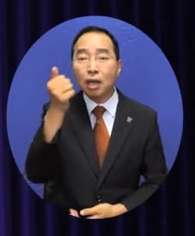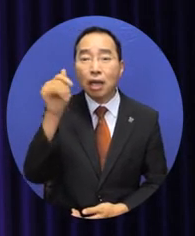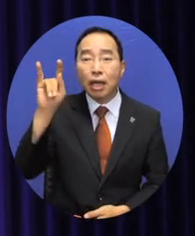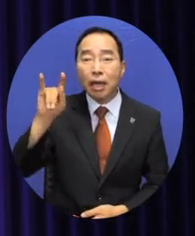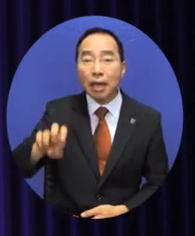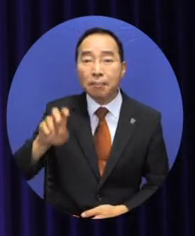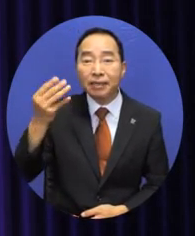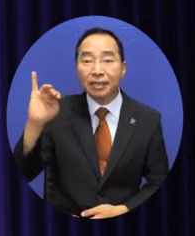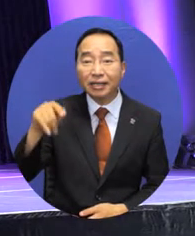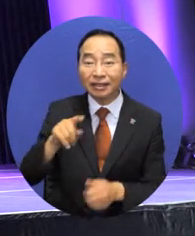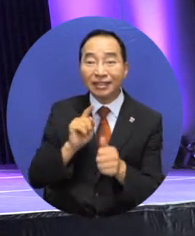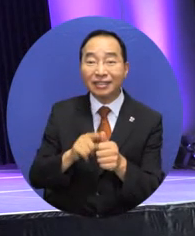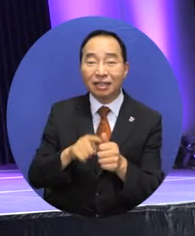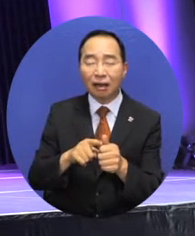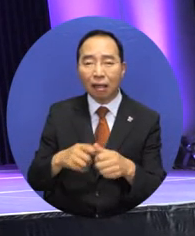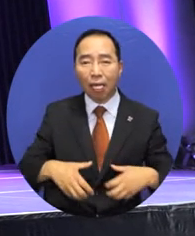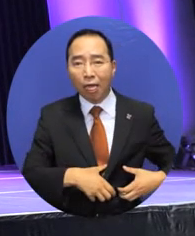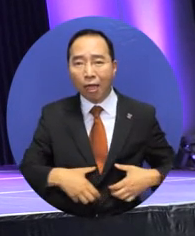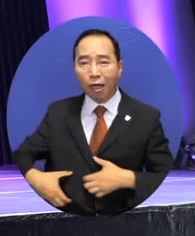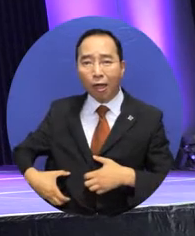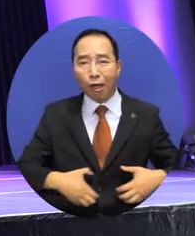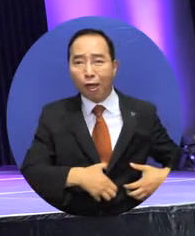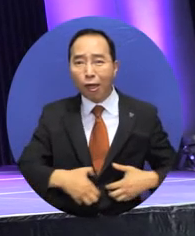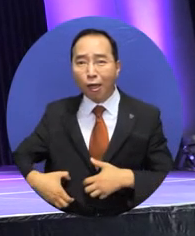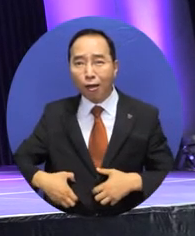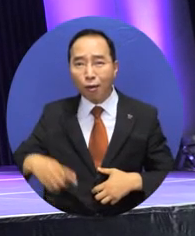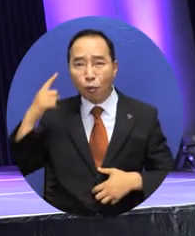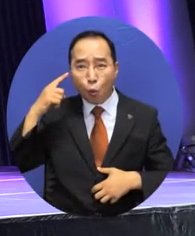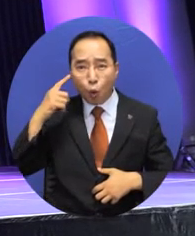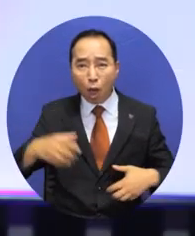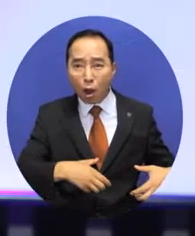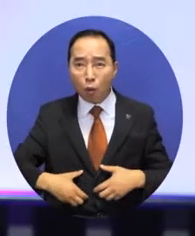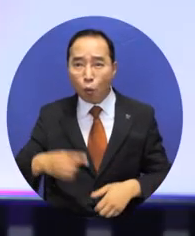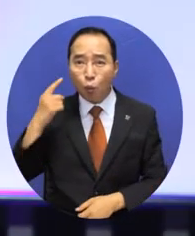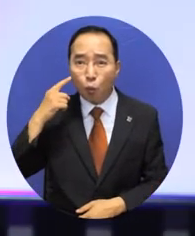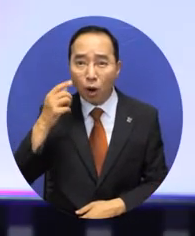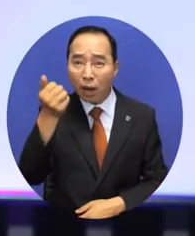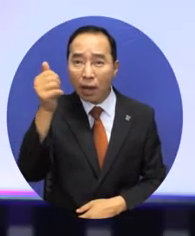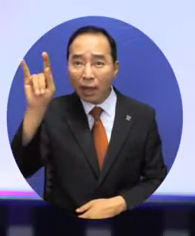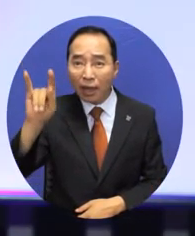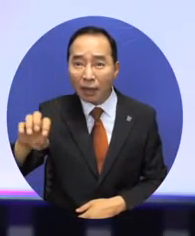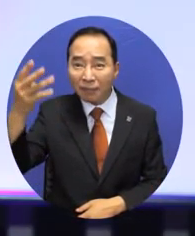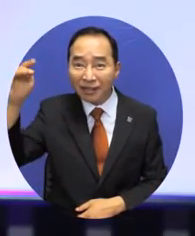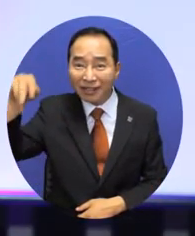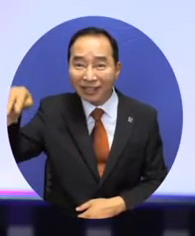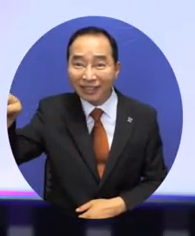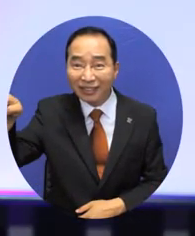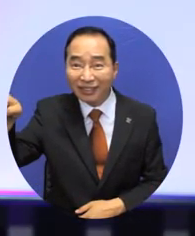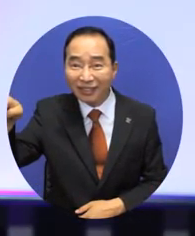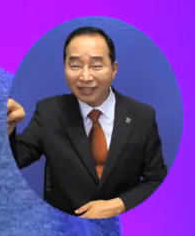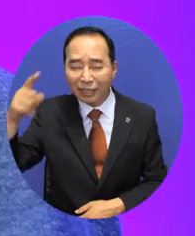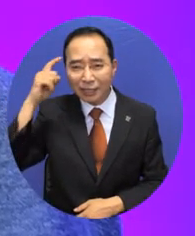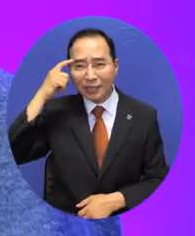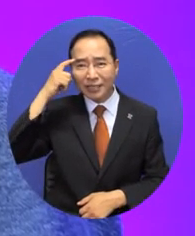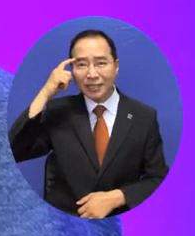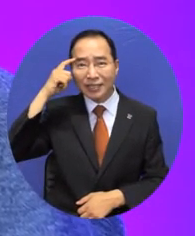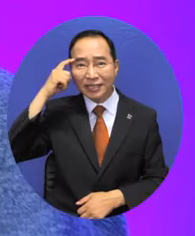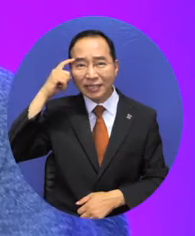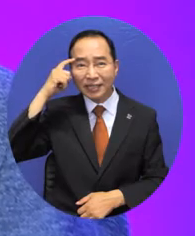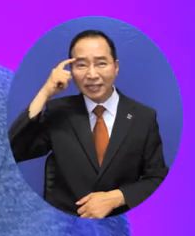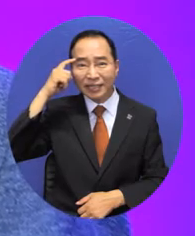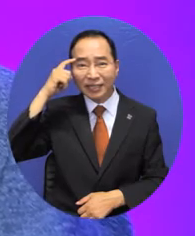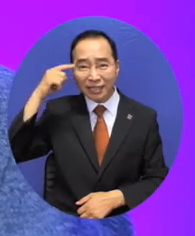우유부단합니다. 햄릿이 왜 우유부단했을까요? 햄릿의 의식의 장에서는 클로디스는